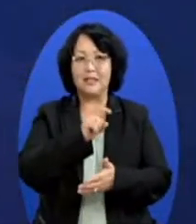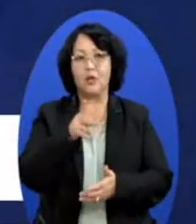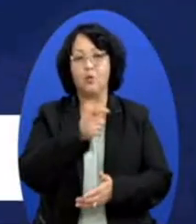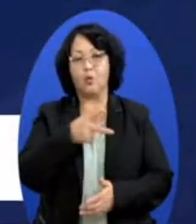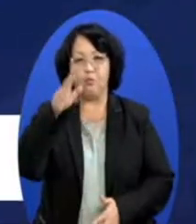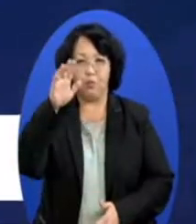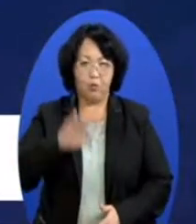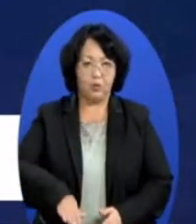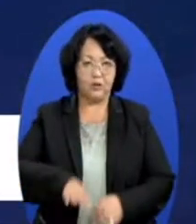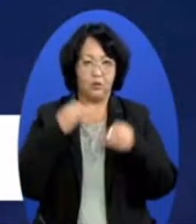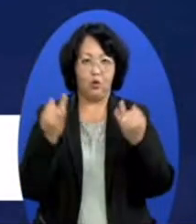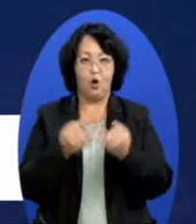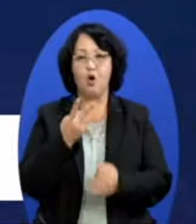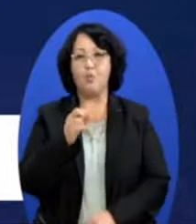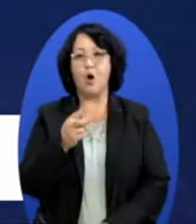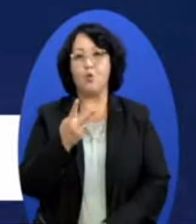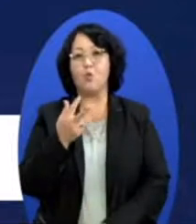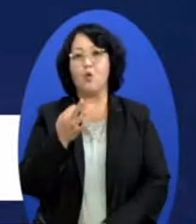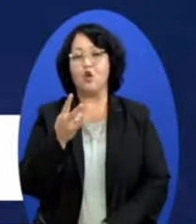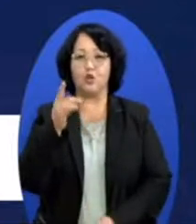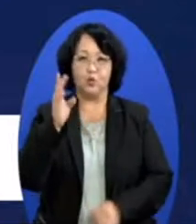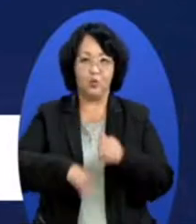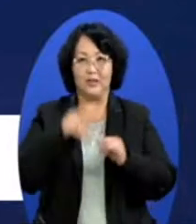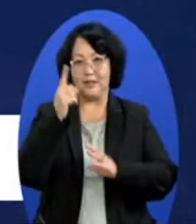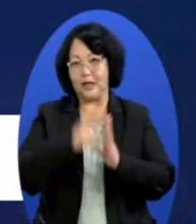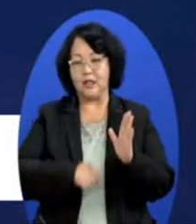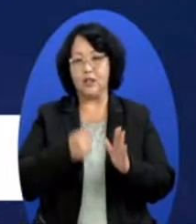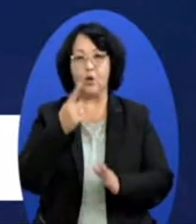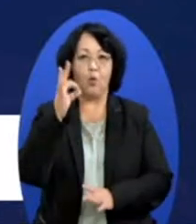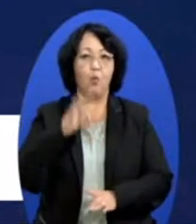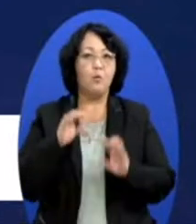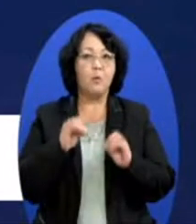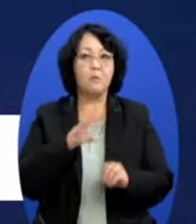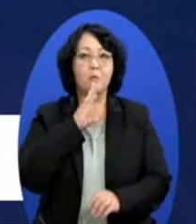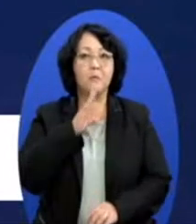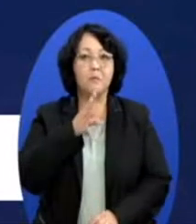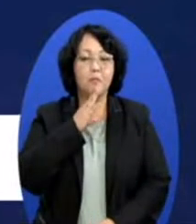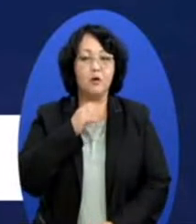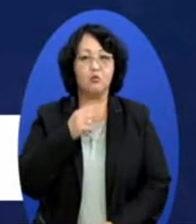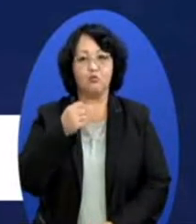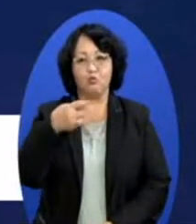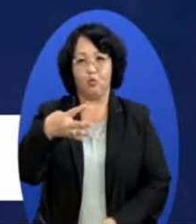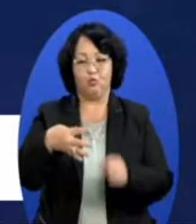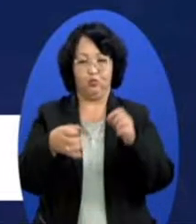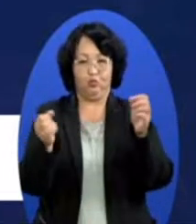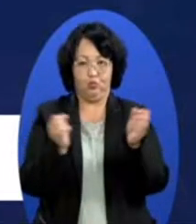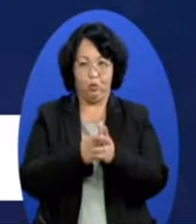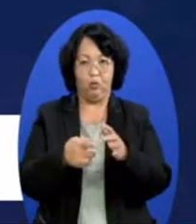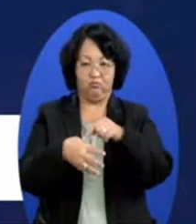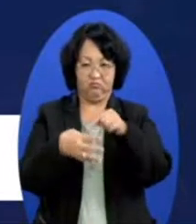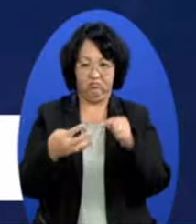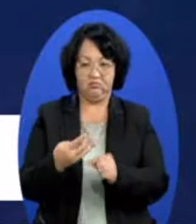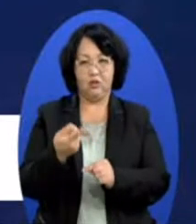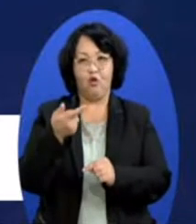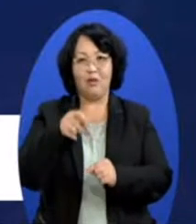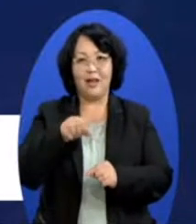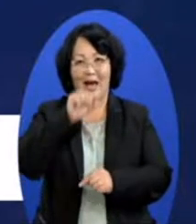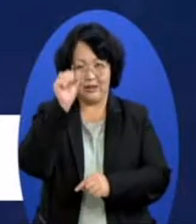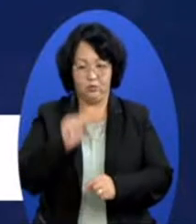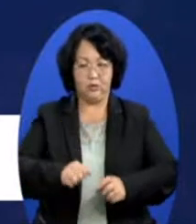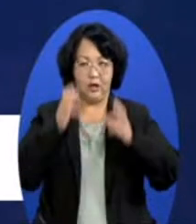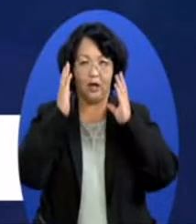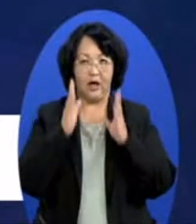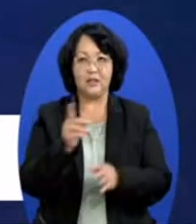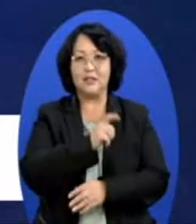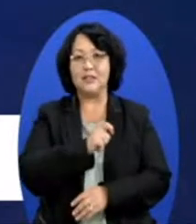тогтоолын төсөлд зээлийн хүү 2023 оны эцэст сарын 1 хувьд хүргэнэ. Үүний тулд дөрвөн гол асуудалд анхаарч ажиллах юм байна. Хамгийн түрүүнд